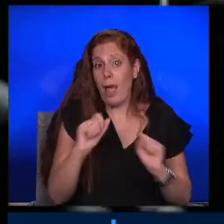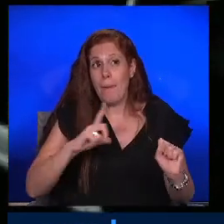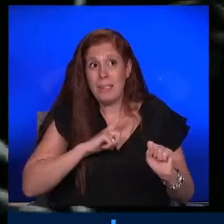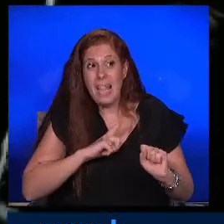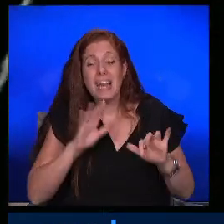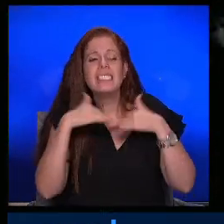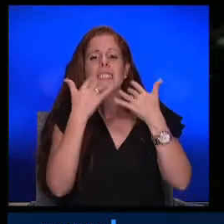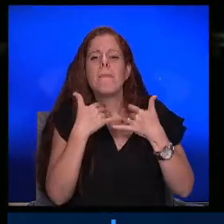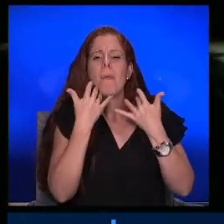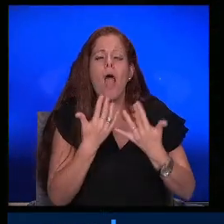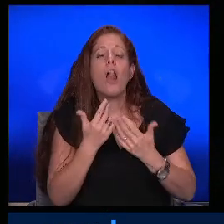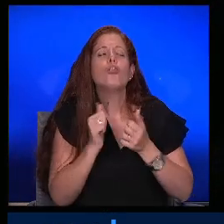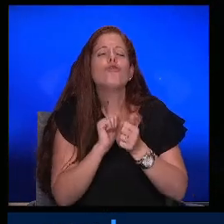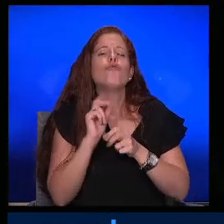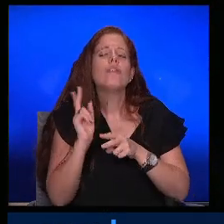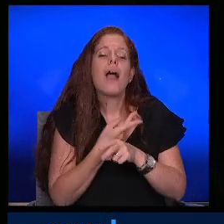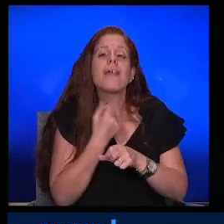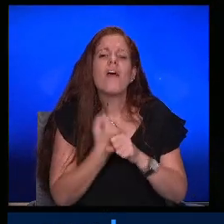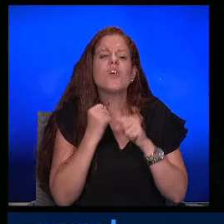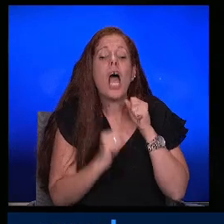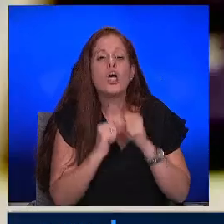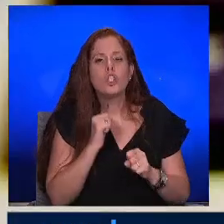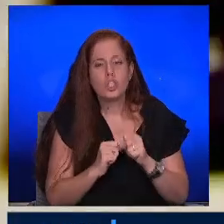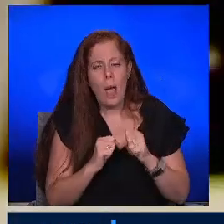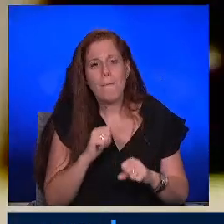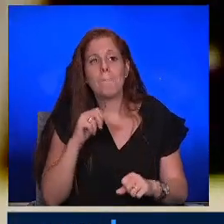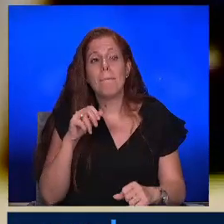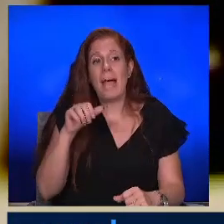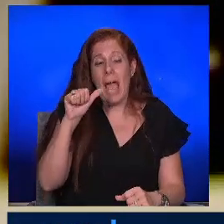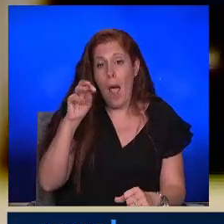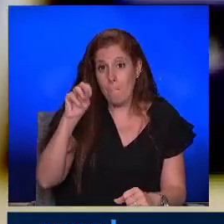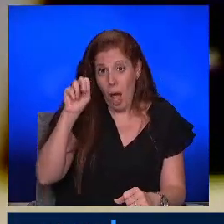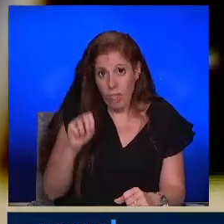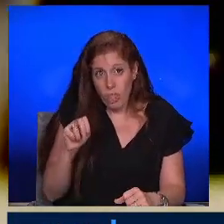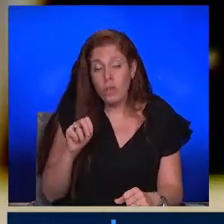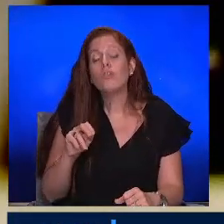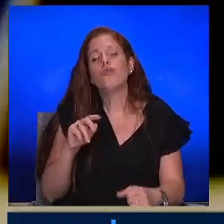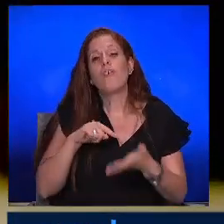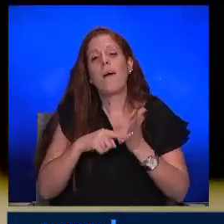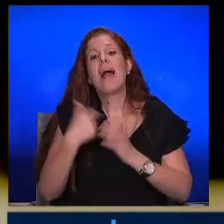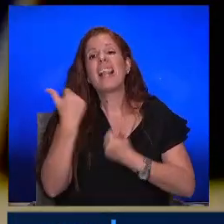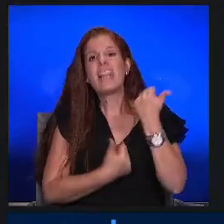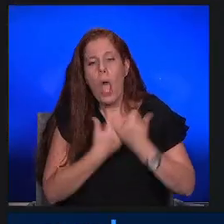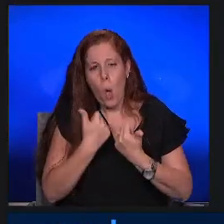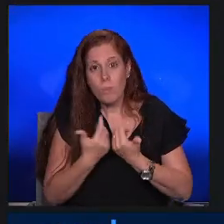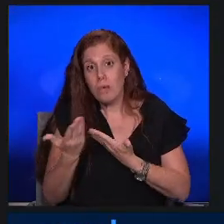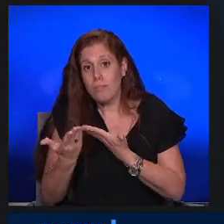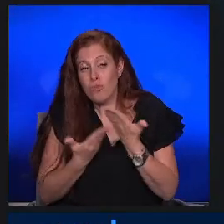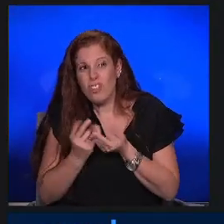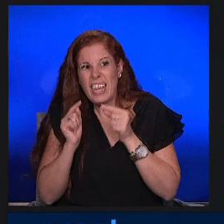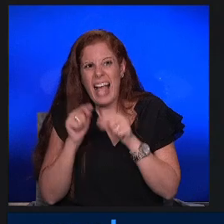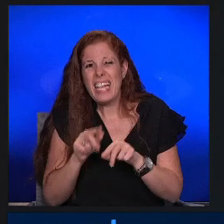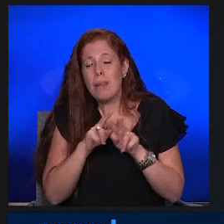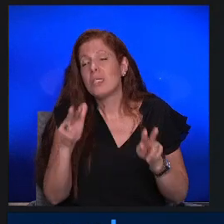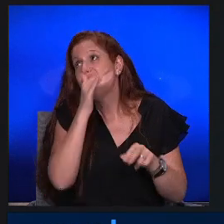העבודה השוחקת וההישגית ביחידה הטכנולוגית באמן, שלדבריו גרמה לתחרות בין המשרתים להגיע למצבי